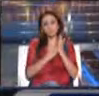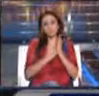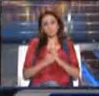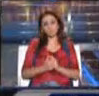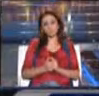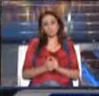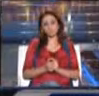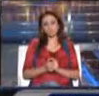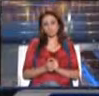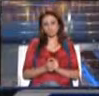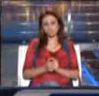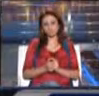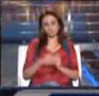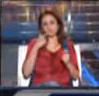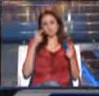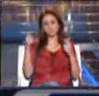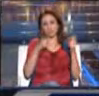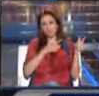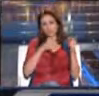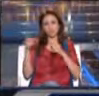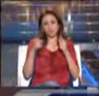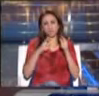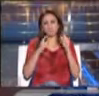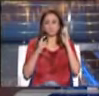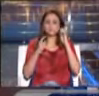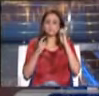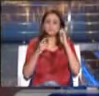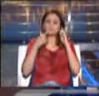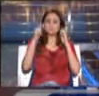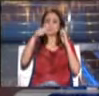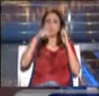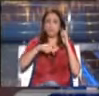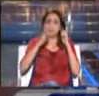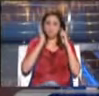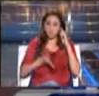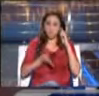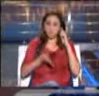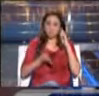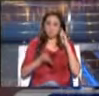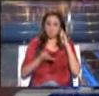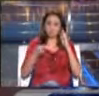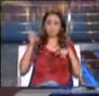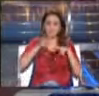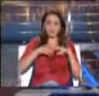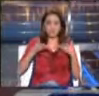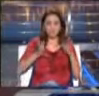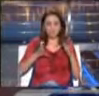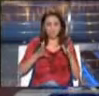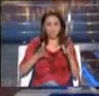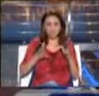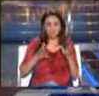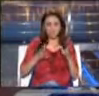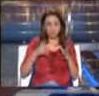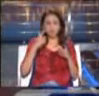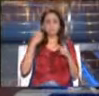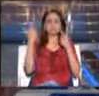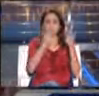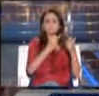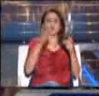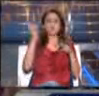فهمت قصدي؟ استاذنك ان انا احاول. اتفضل. النهارده تقدر تعيد النشاط بصوره مؤمنه